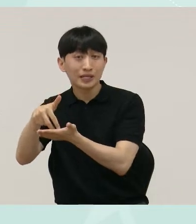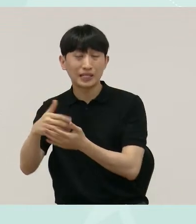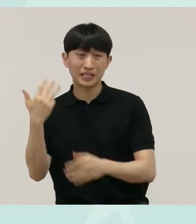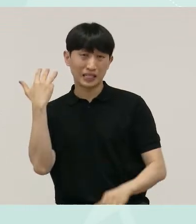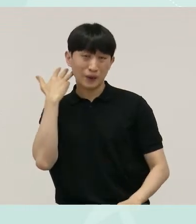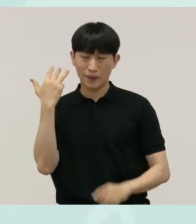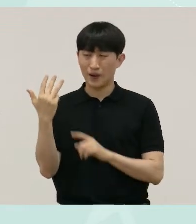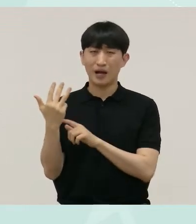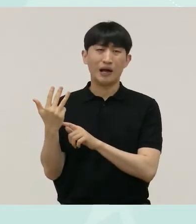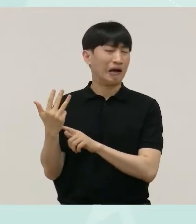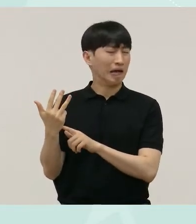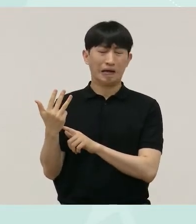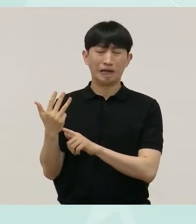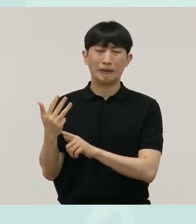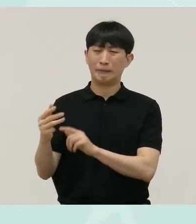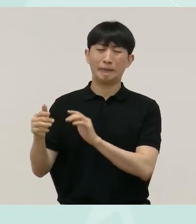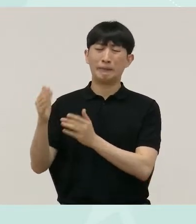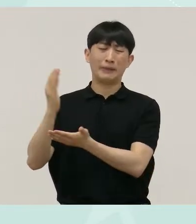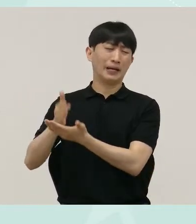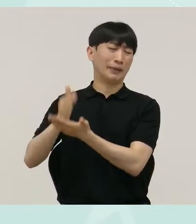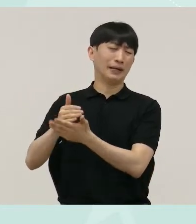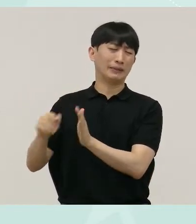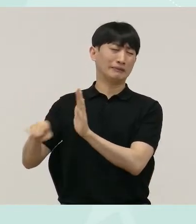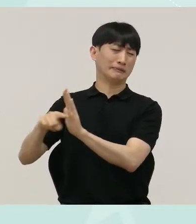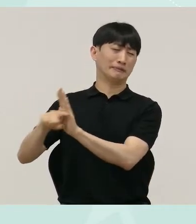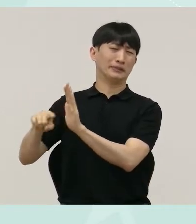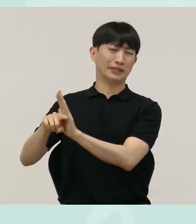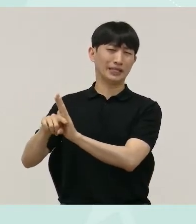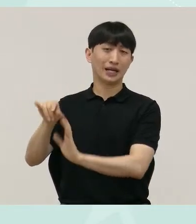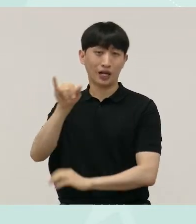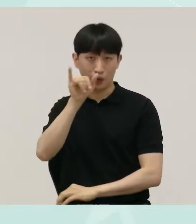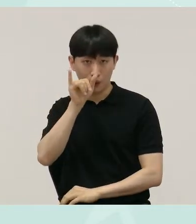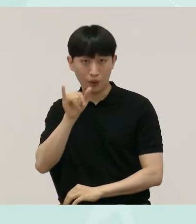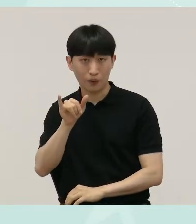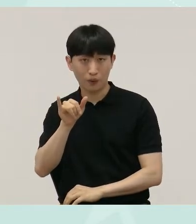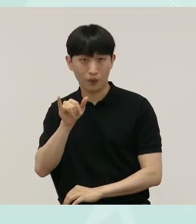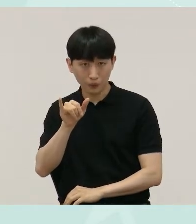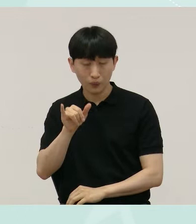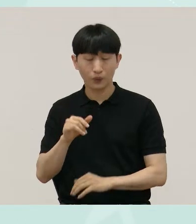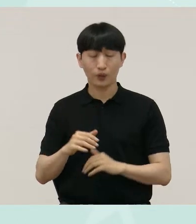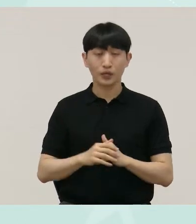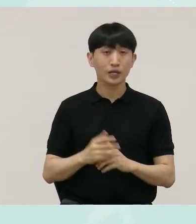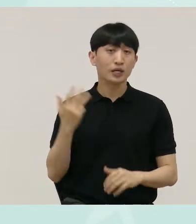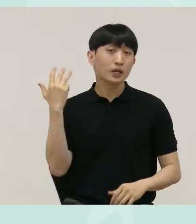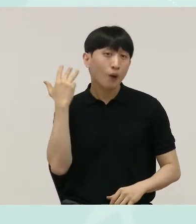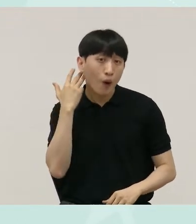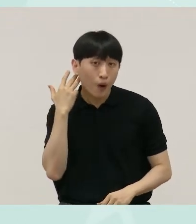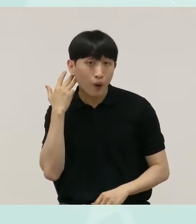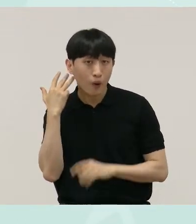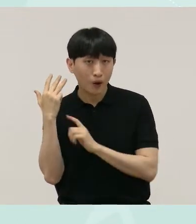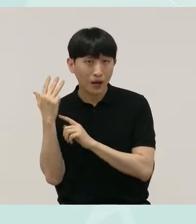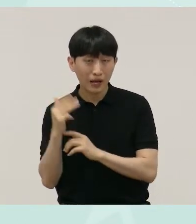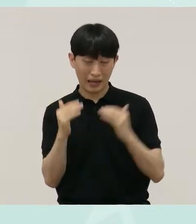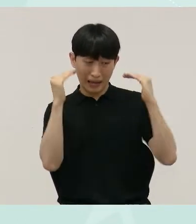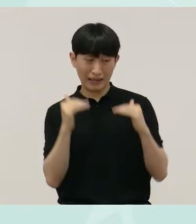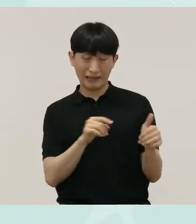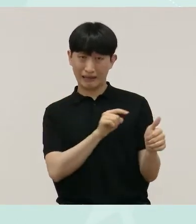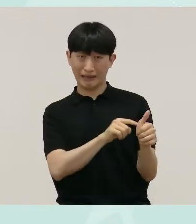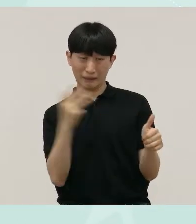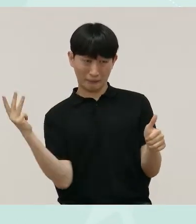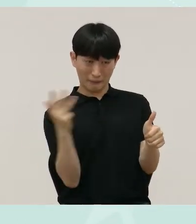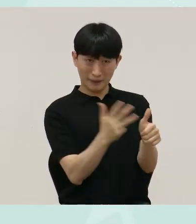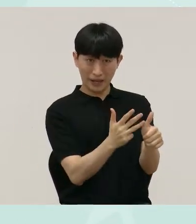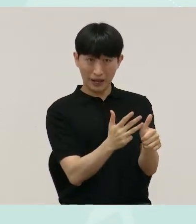대해서 끊임없는 그런 회의적인 비판을 쏟아냈었고 특히 인공화호 의식이 소화에 있어서는 매우 비윤리적이라는 그런 윤리적인